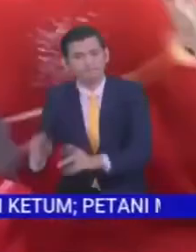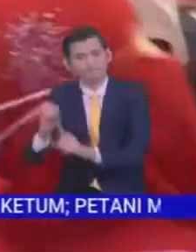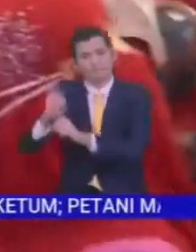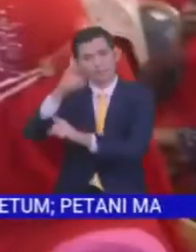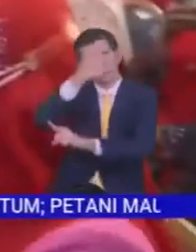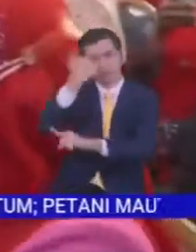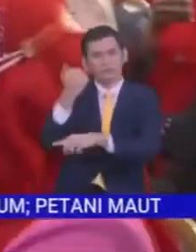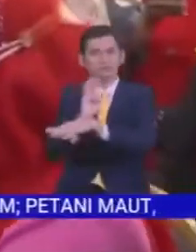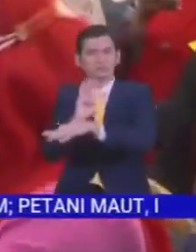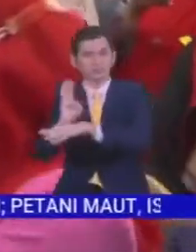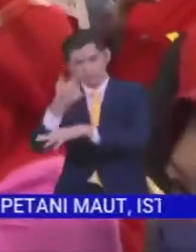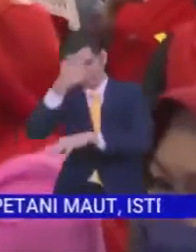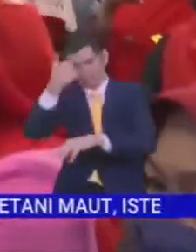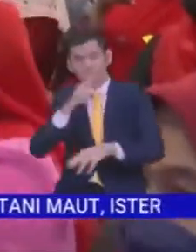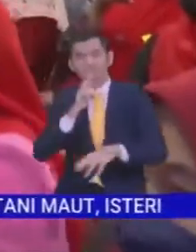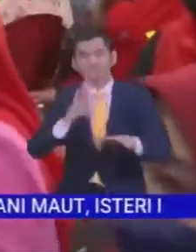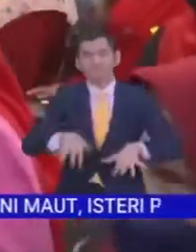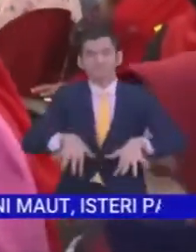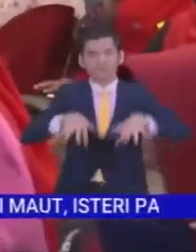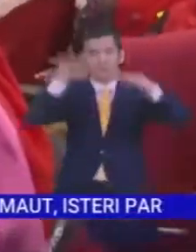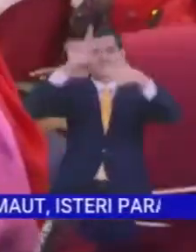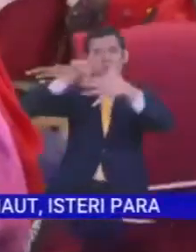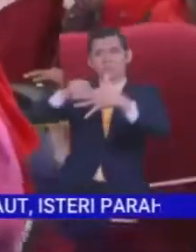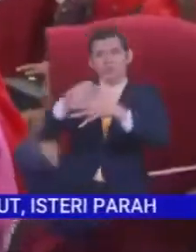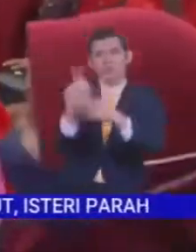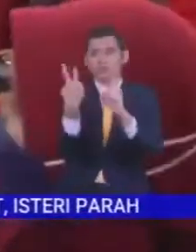akibat banjir besar distempel tahun lalu